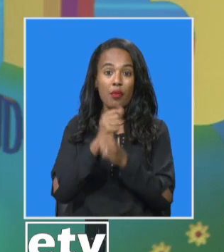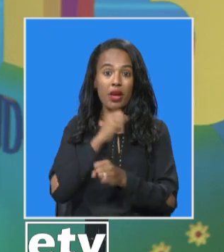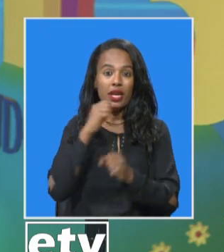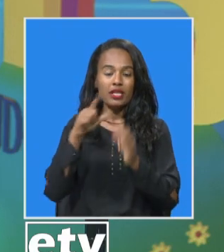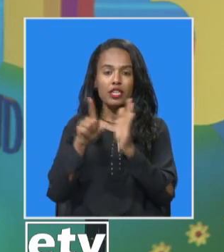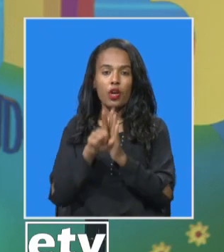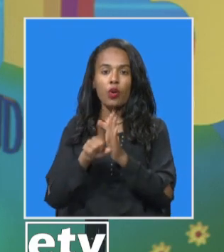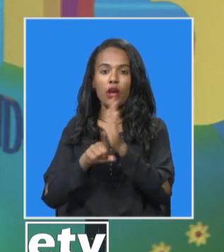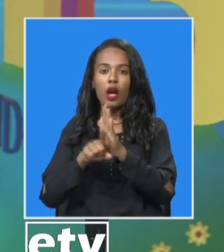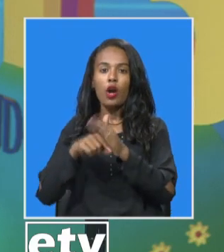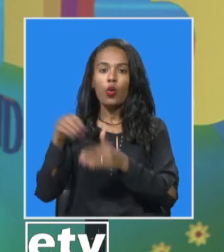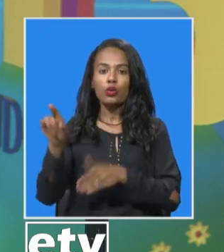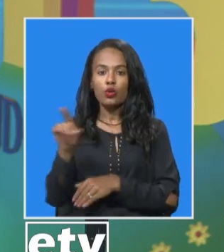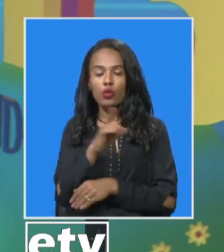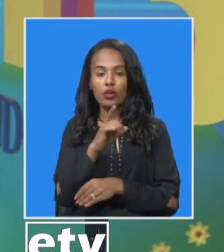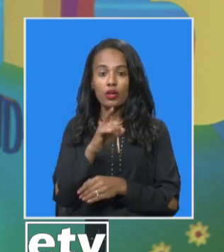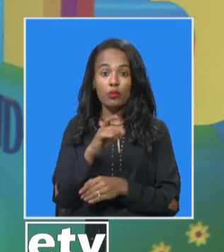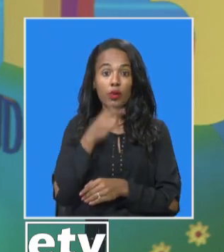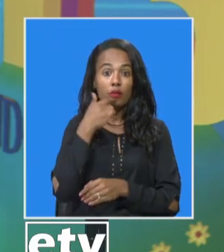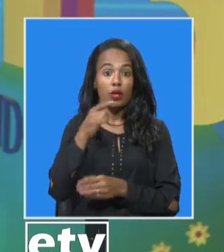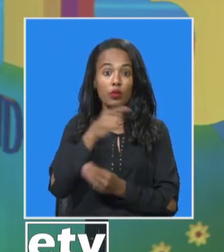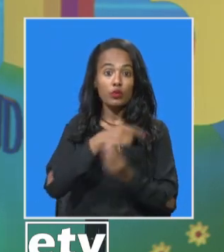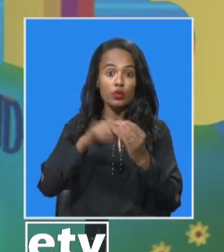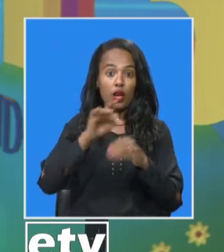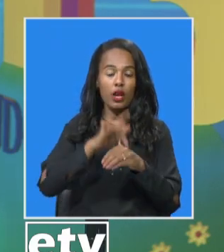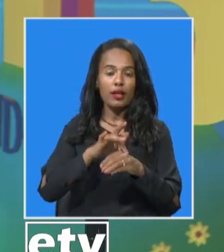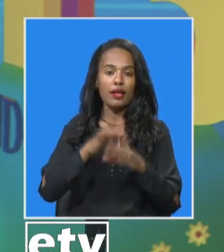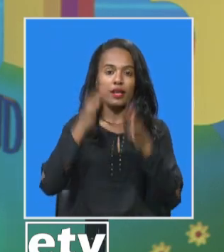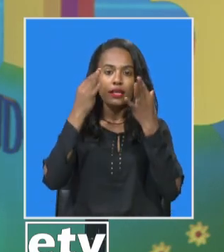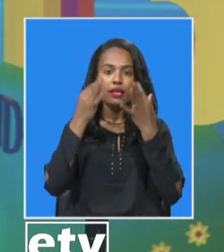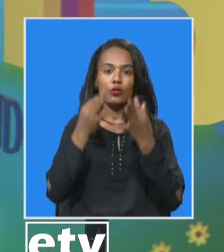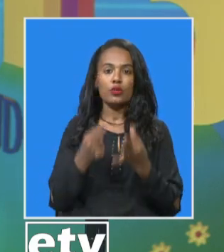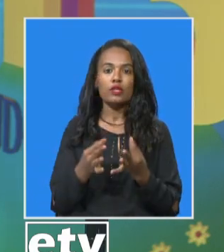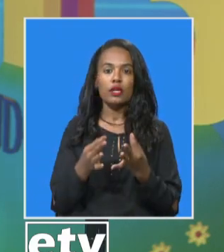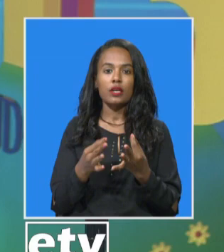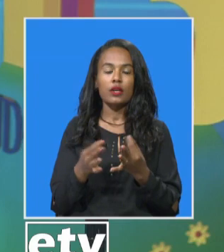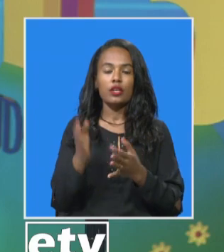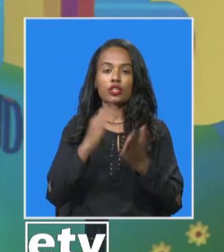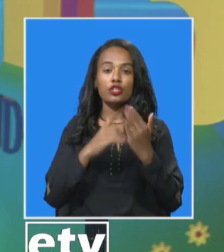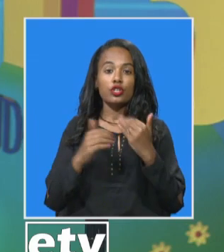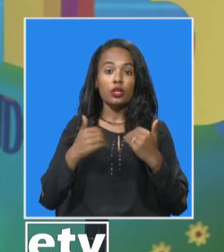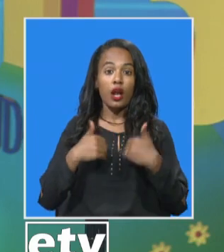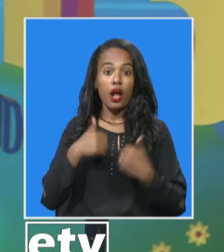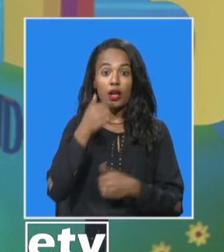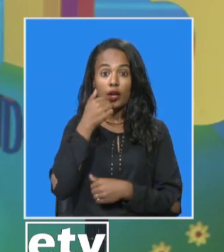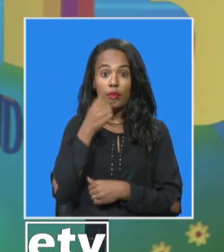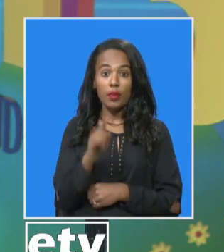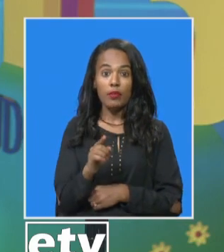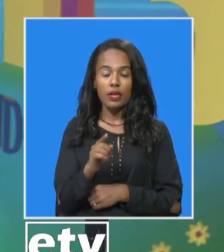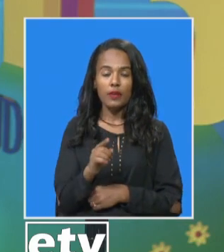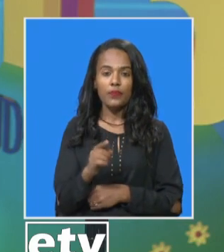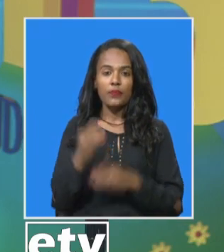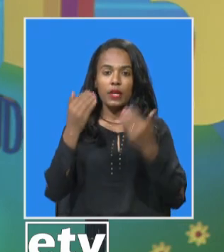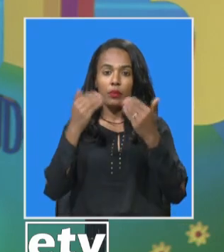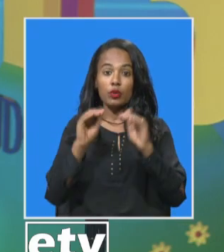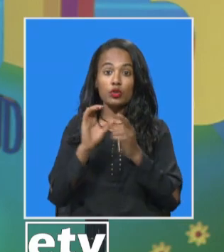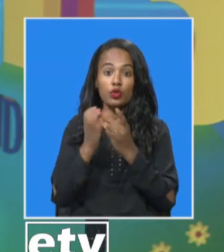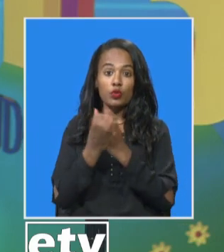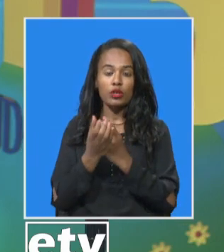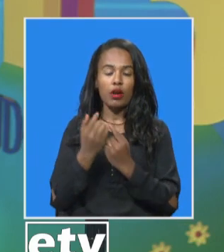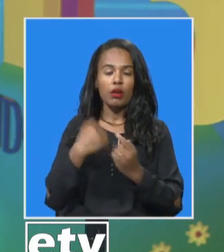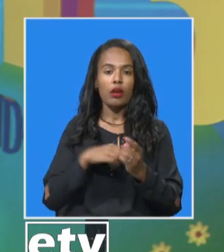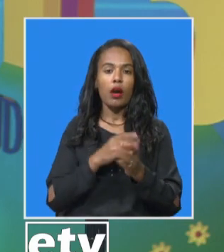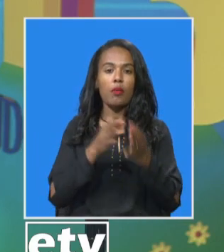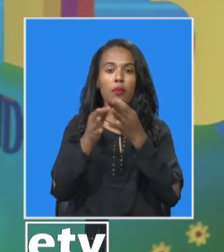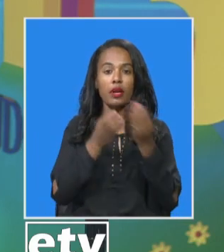ህጋዊና ህገወጥ የሆነ የትኛው ነው በሚለው ዙሪያ ላይ የተወሰነ ችግር አለ በሚል በተወሰነ መልኩ እኛ ማብራሪያ